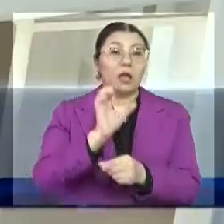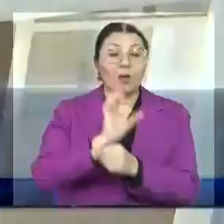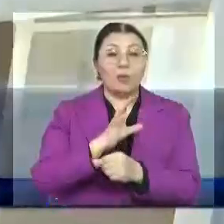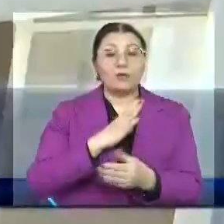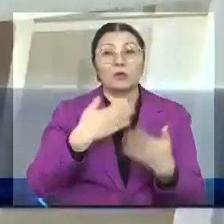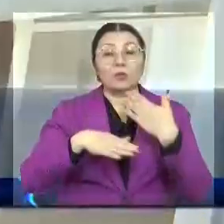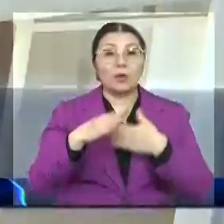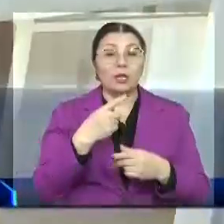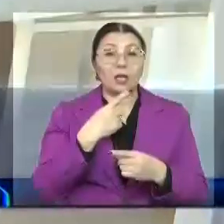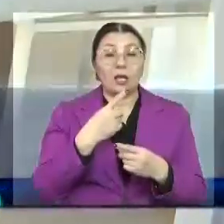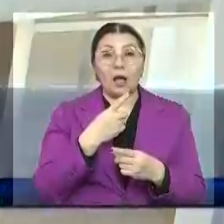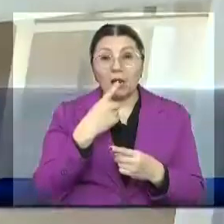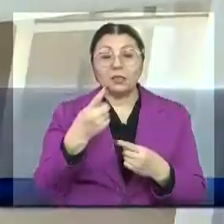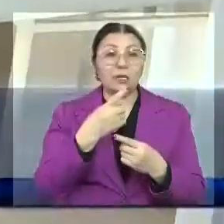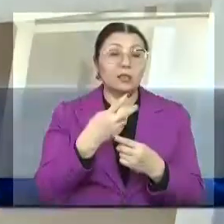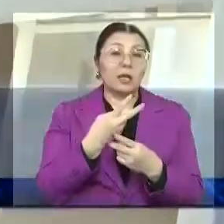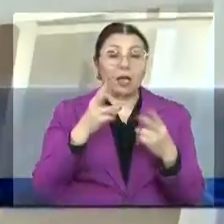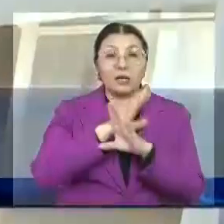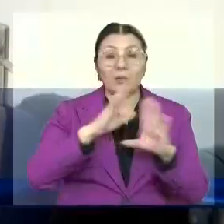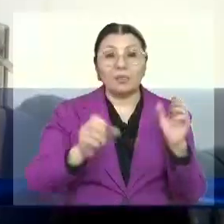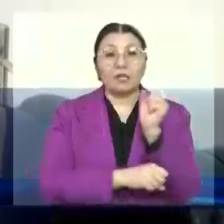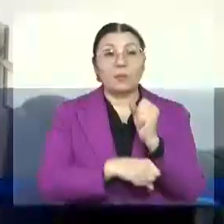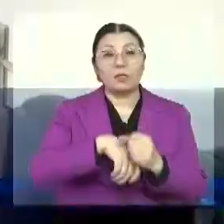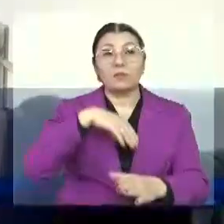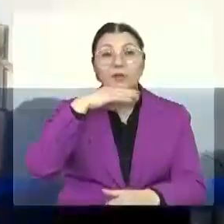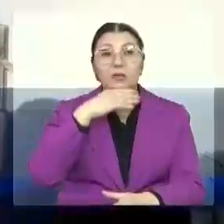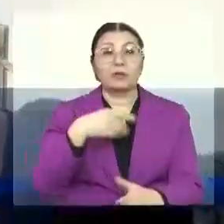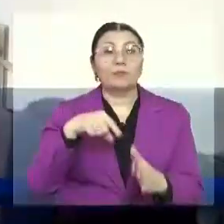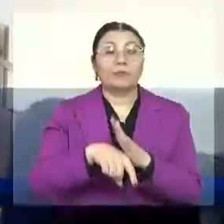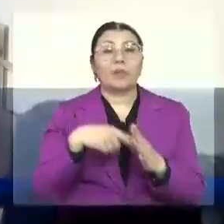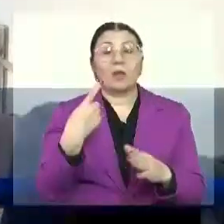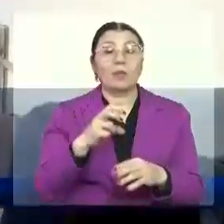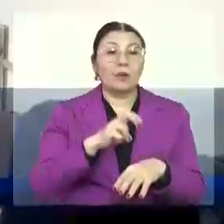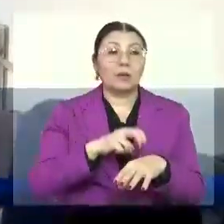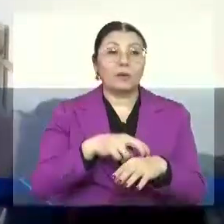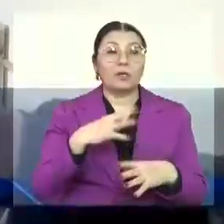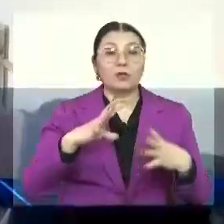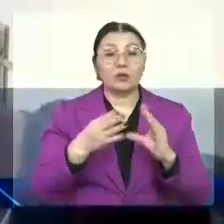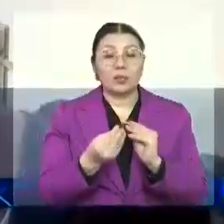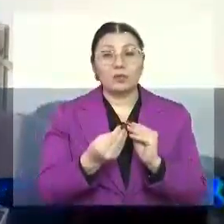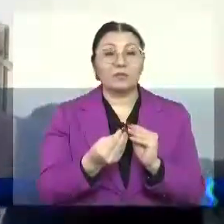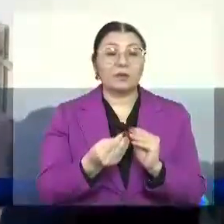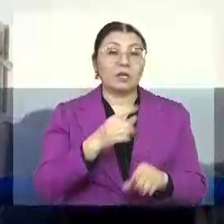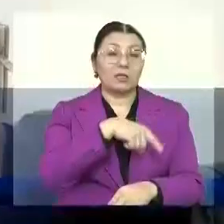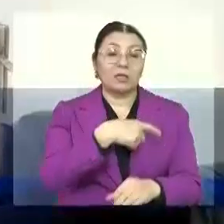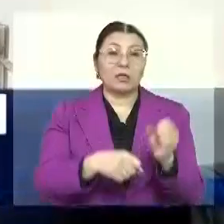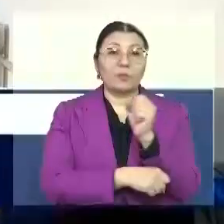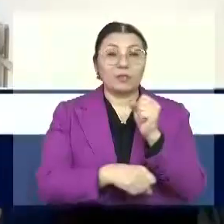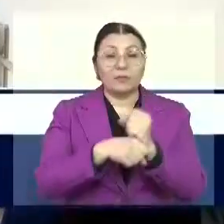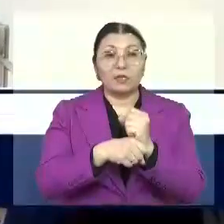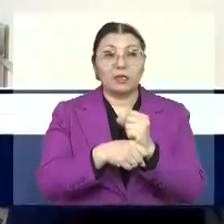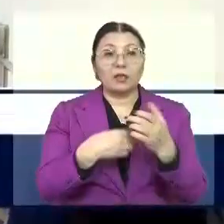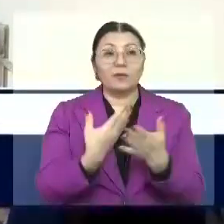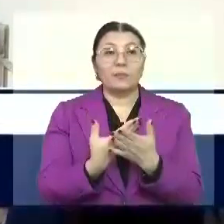алыстығына қарамастан, ауылда кадр тапшы емес. Құрамында бір дәрігер, үш жалпы тәжірибелі медбике, бір процедурный